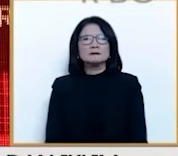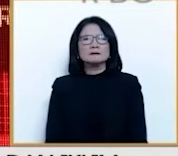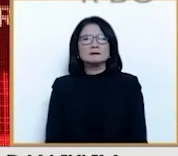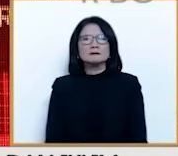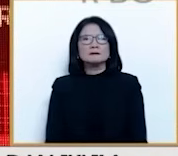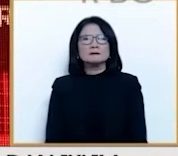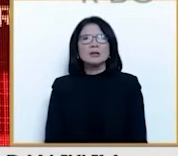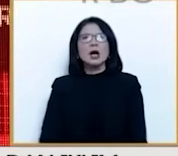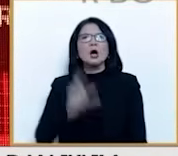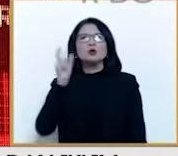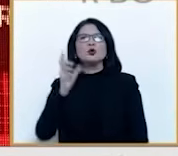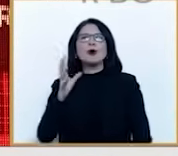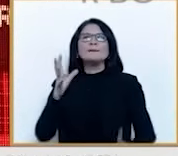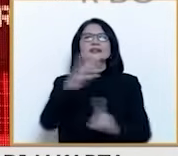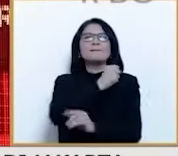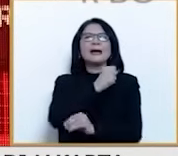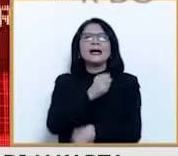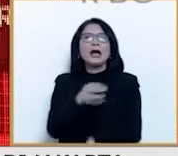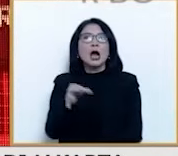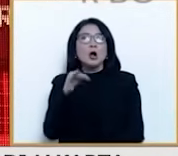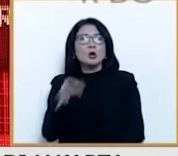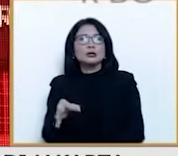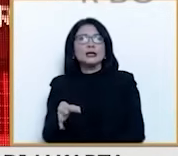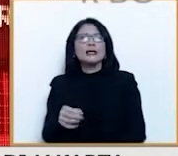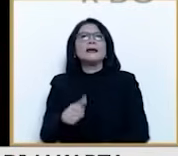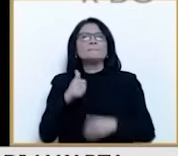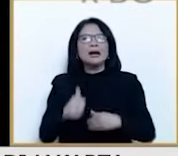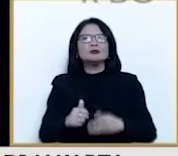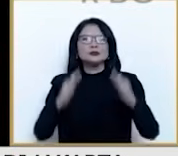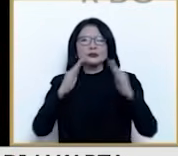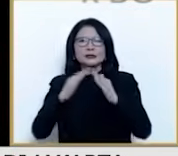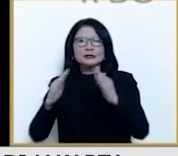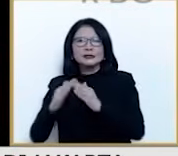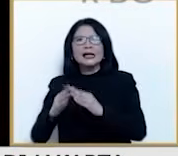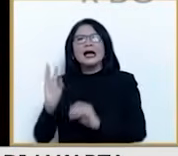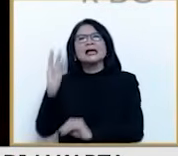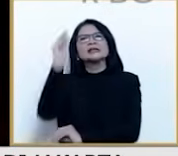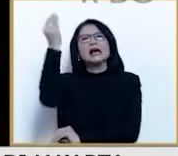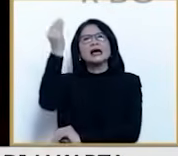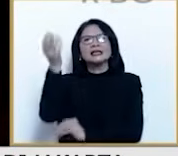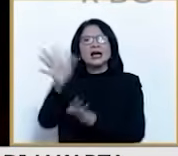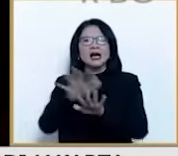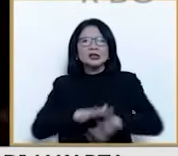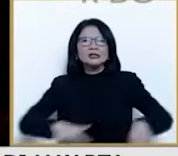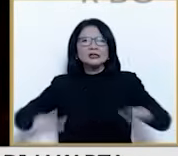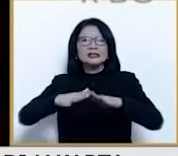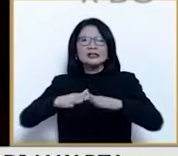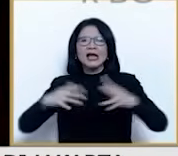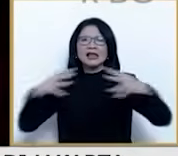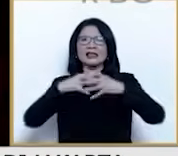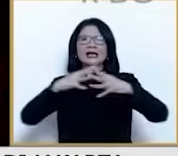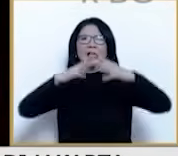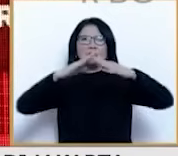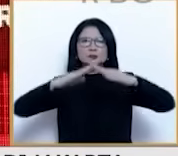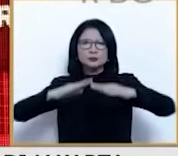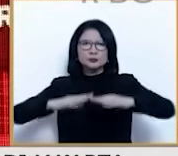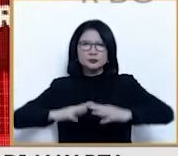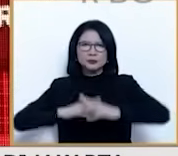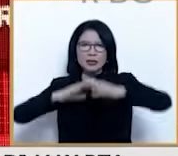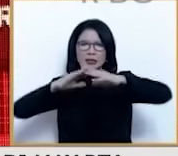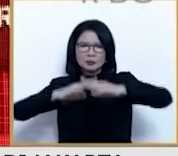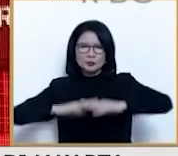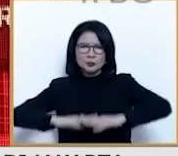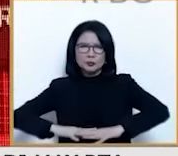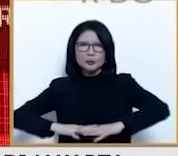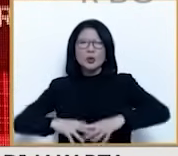Untuk mencapai kota yang layak huni, Jakarta mengalami kondisi penurunan permukaan tanah yang semakin